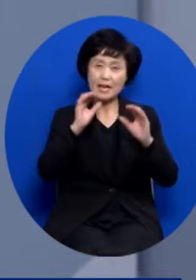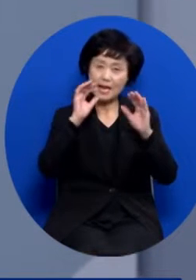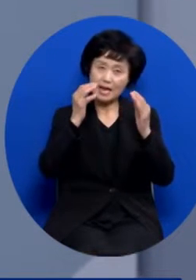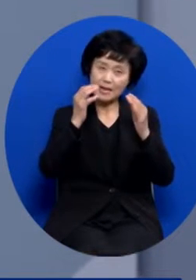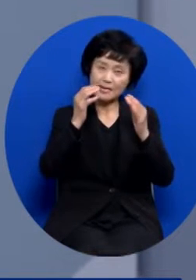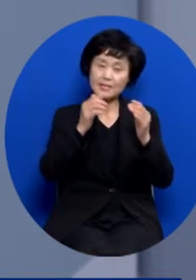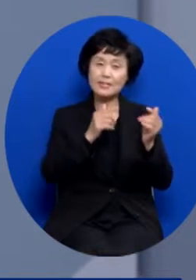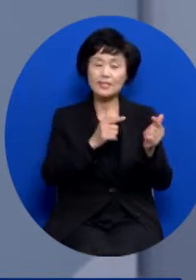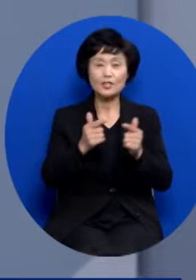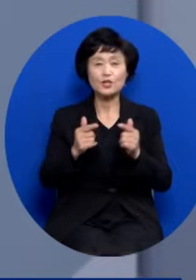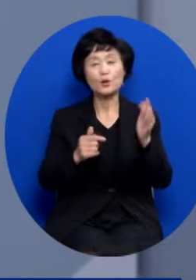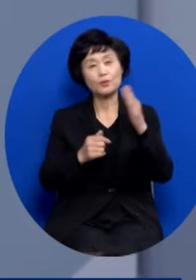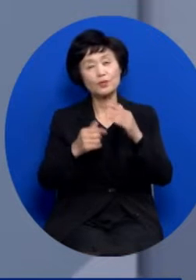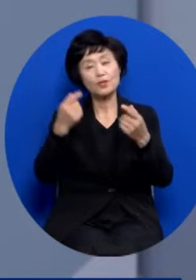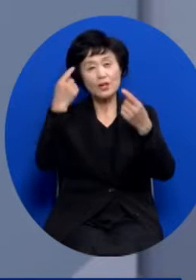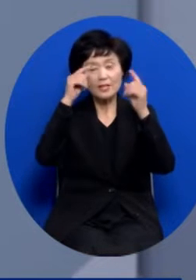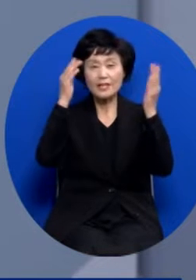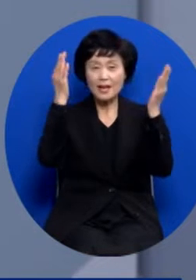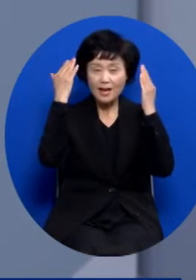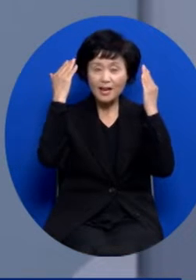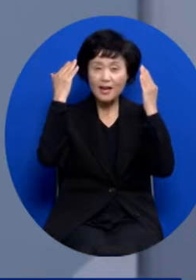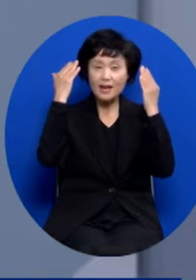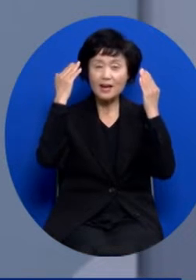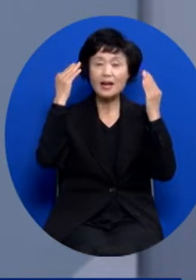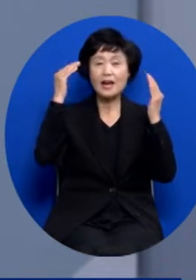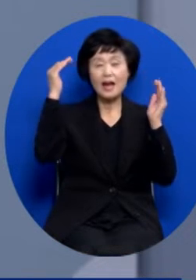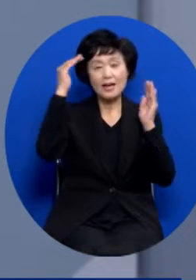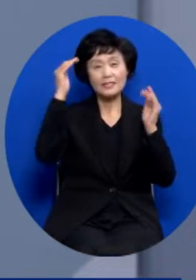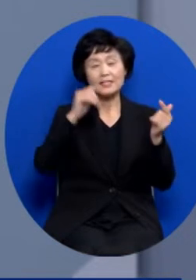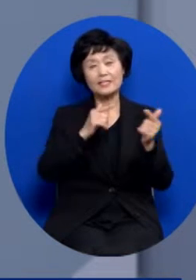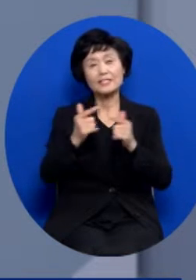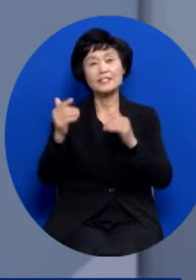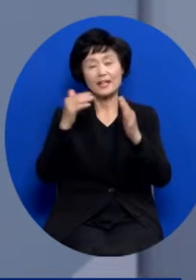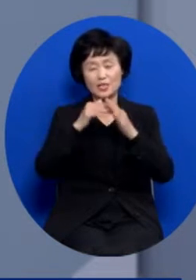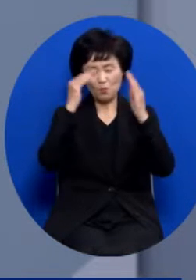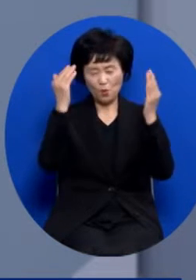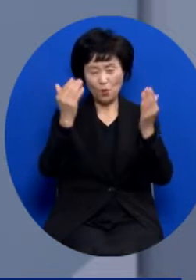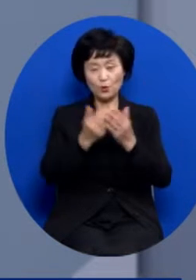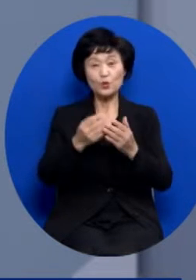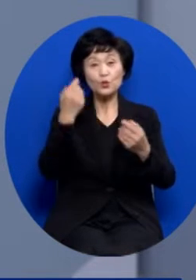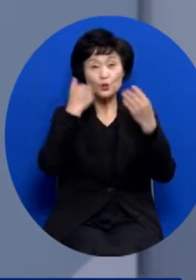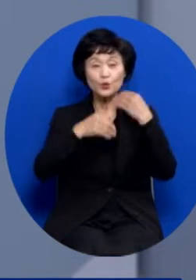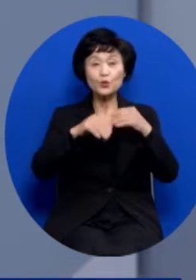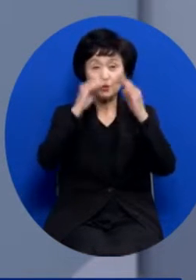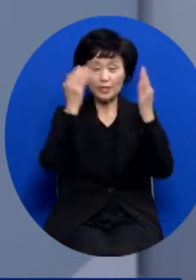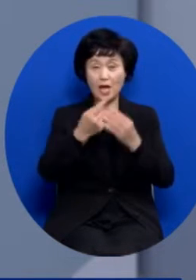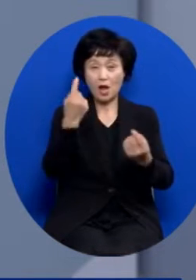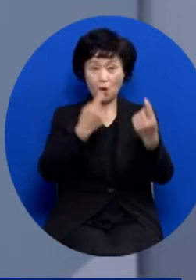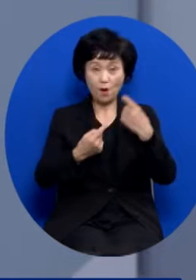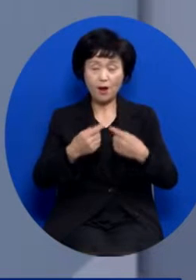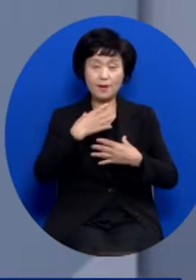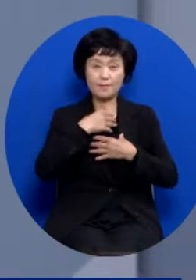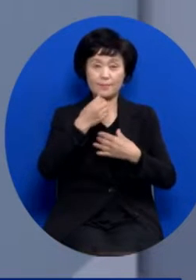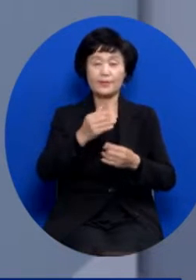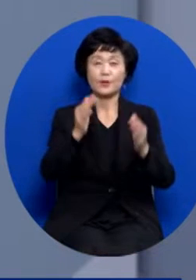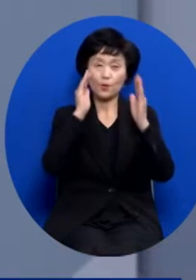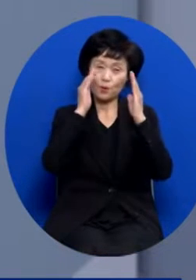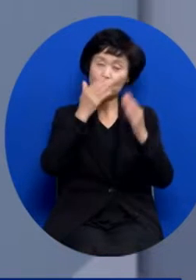어린이부터 대학에 이르기까지 누구든지 와서 편안하게 공부할 수 있고 또